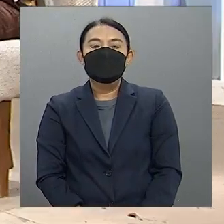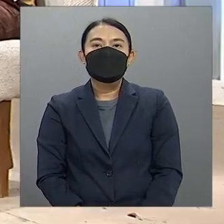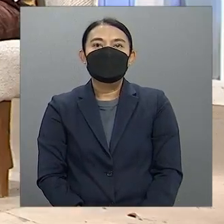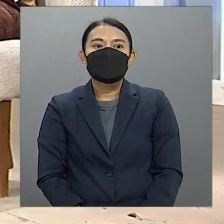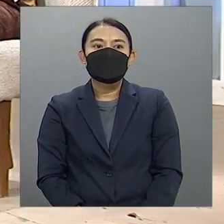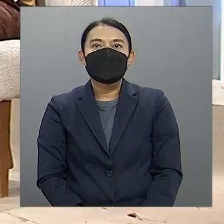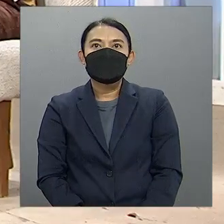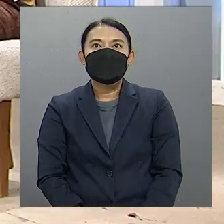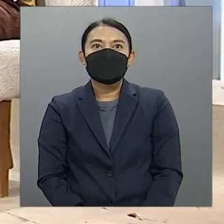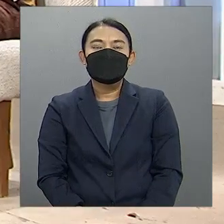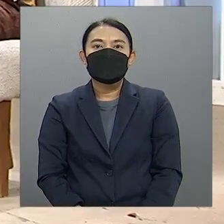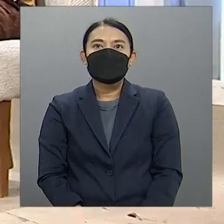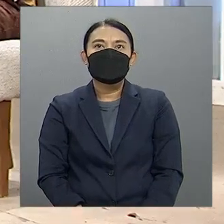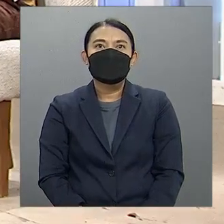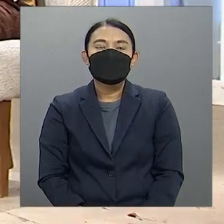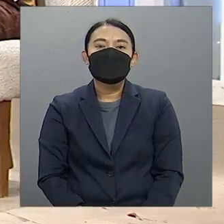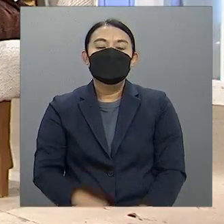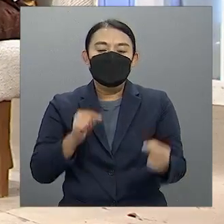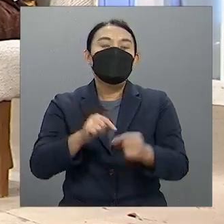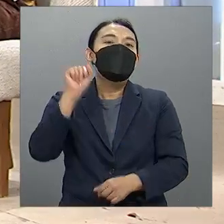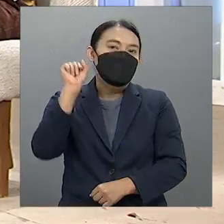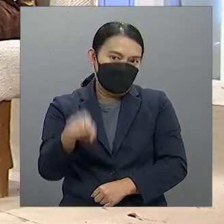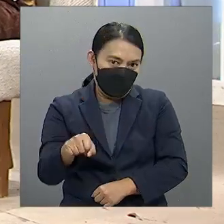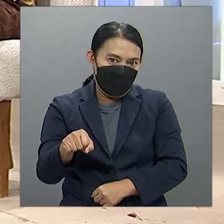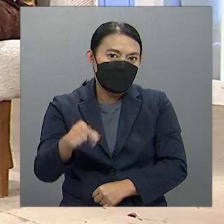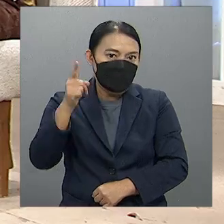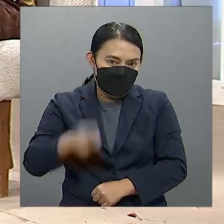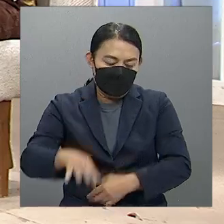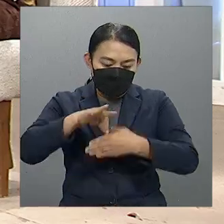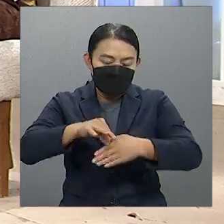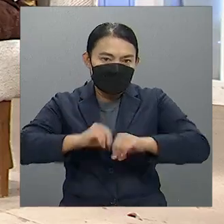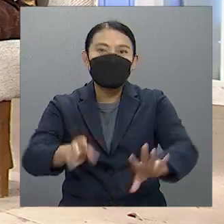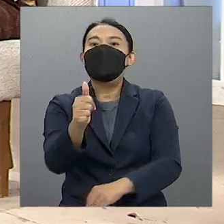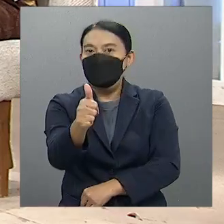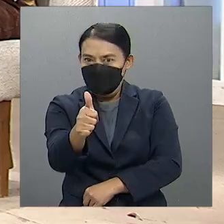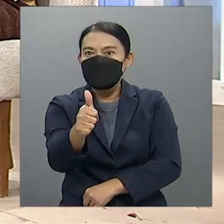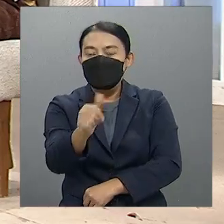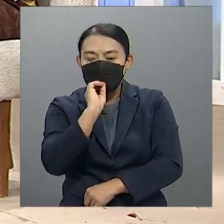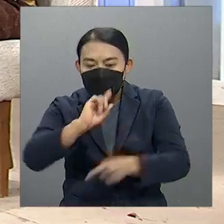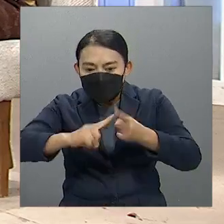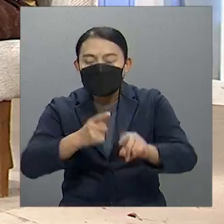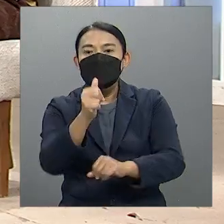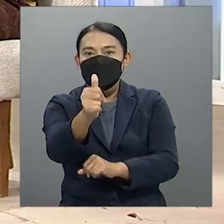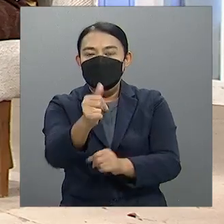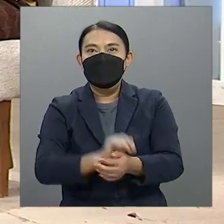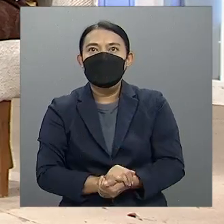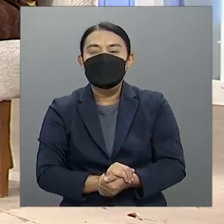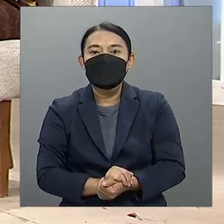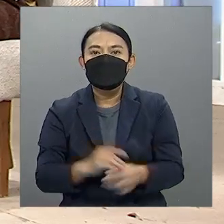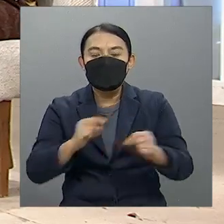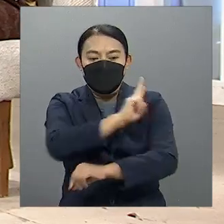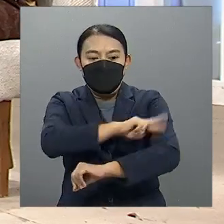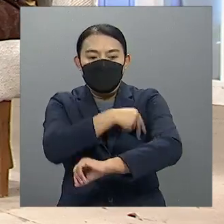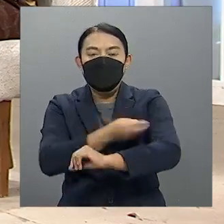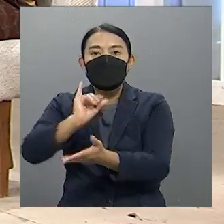เรื่องนี้ชัวร์นะครับแชร์ต่อบอกเพื่อนต่อได้เลยนะครับทางด้านของผู้เชี่ยวชาญนักกายภาพบำบัดเขายืนยันนะครับบอกว่าการ